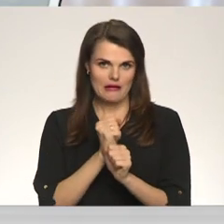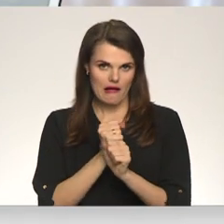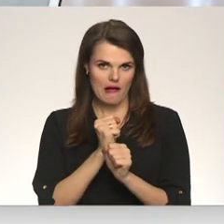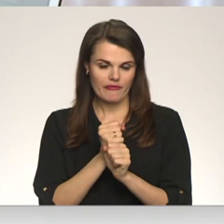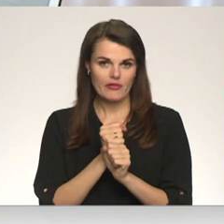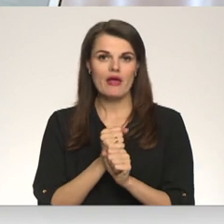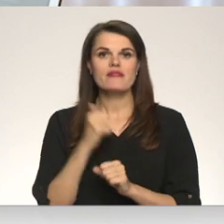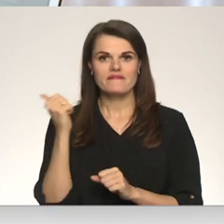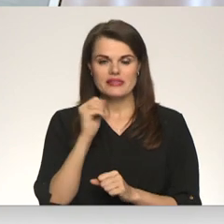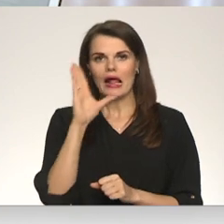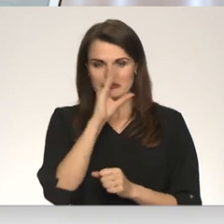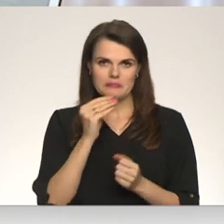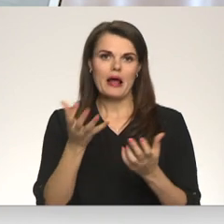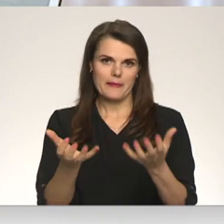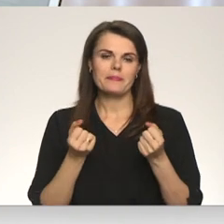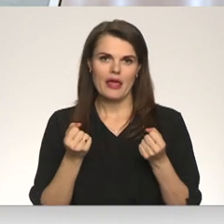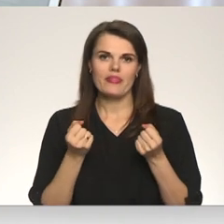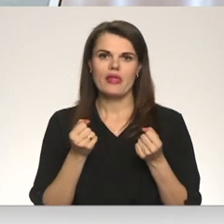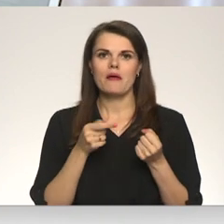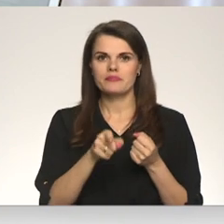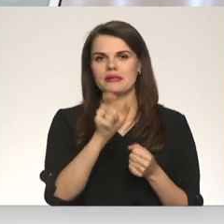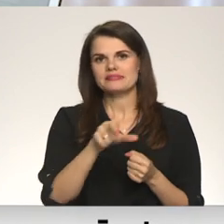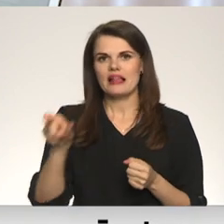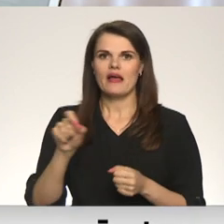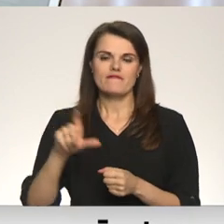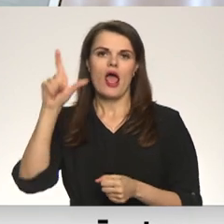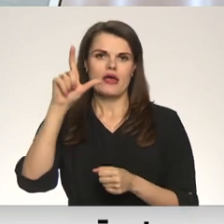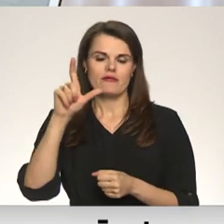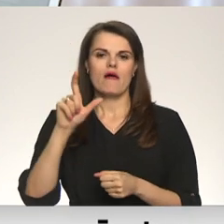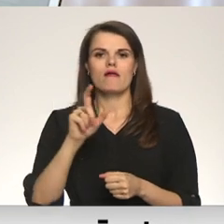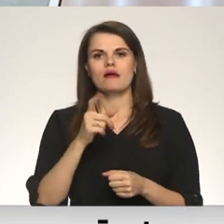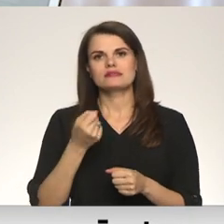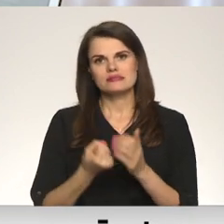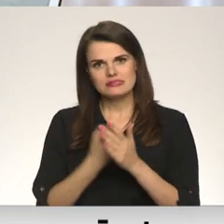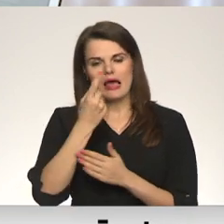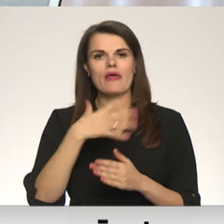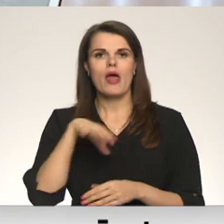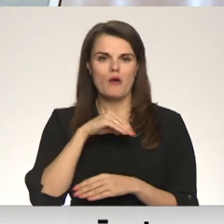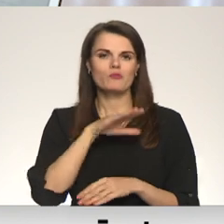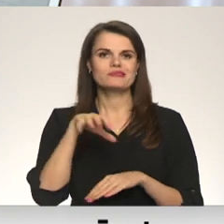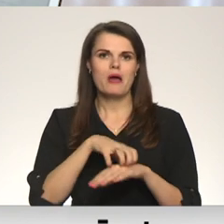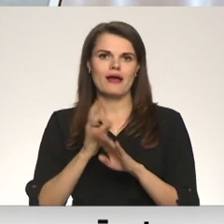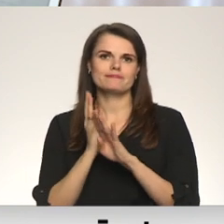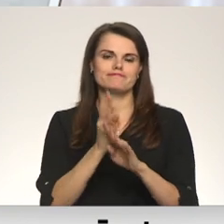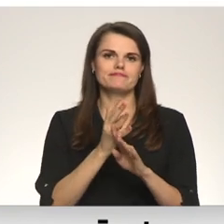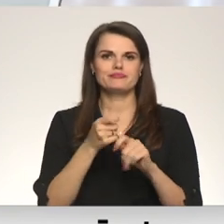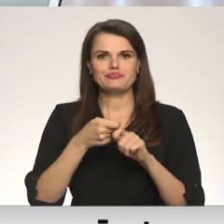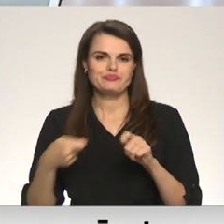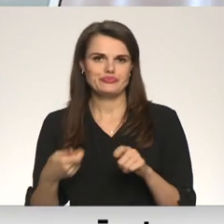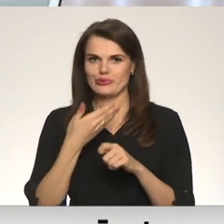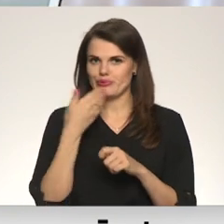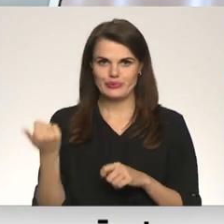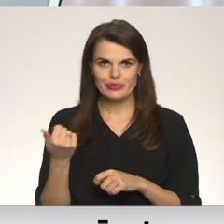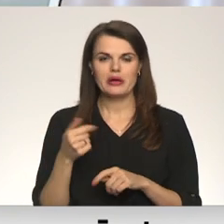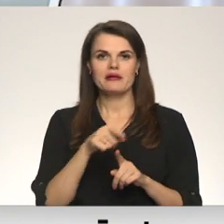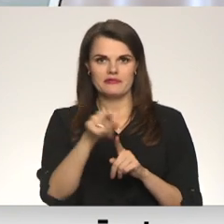tātad spēja pieņemt šos pacientus vairāk, kas nekavēja arī mūsu pašu ģimenes ārstiem šo darbiņu. Starp